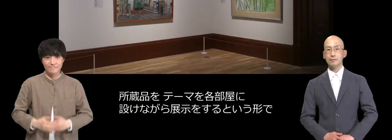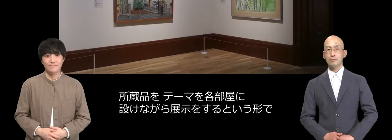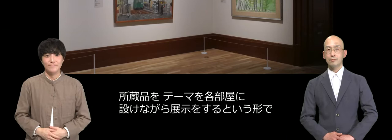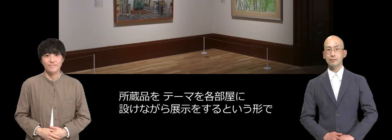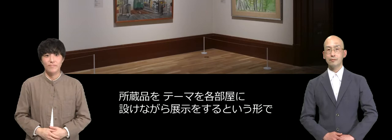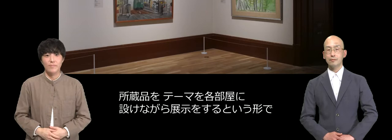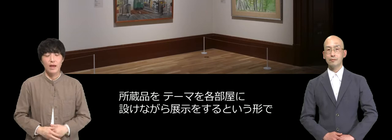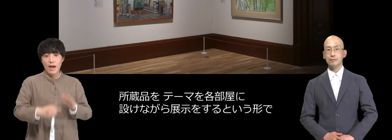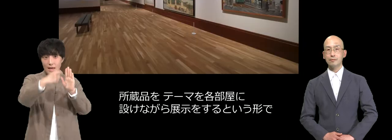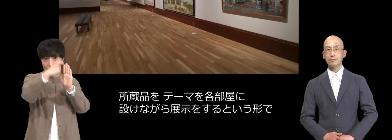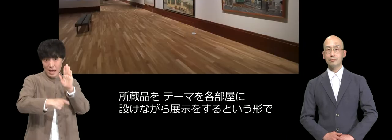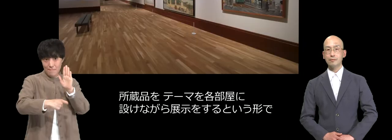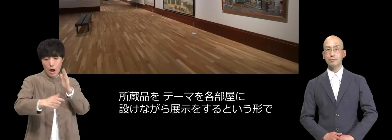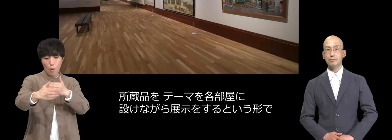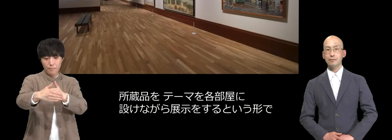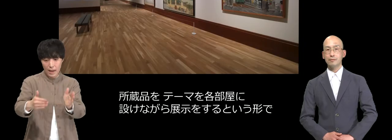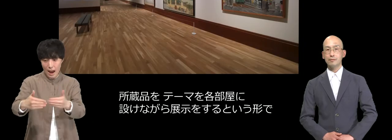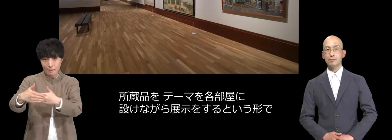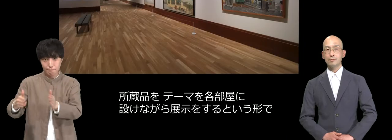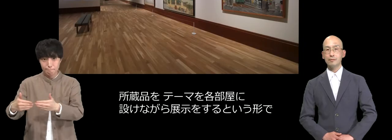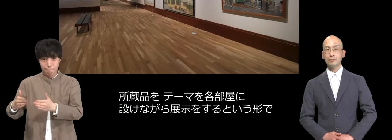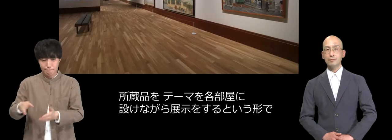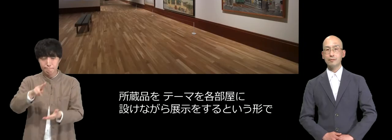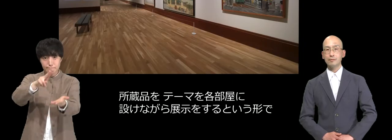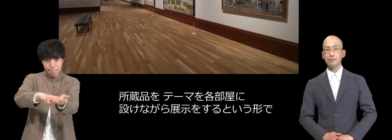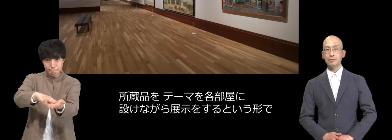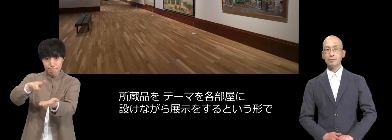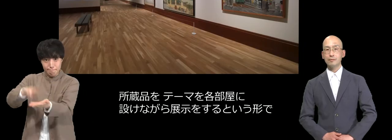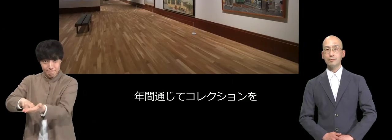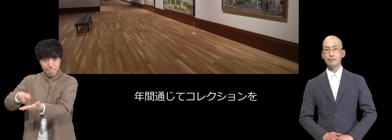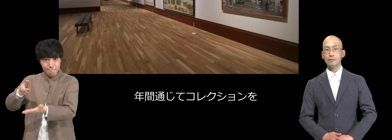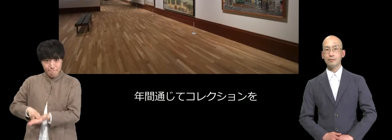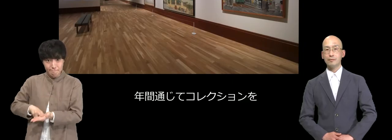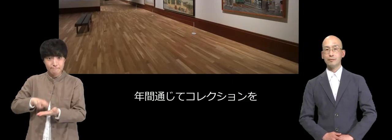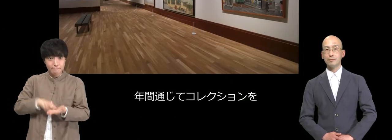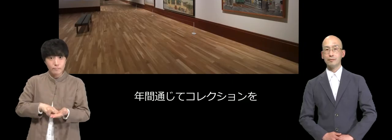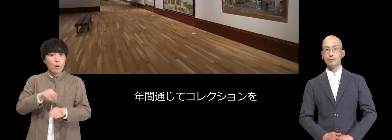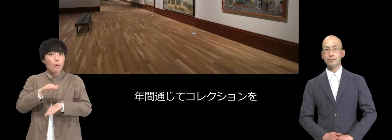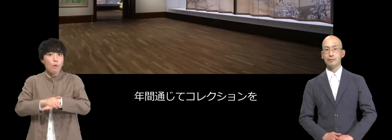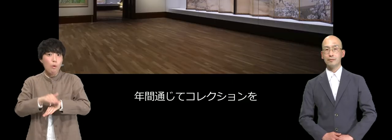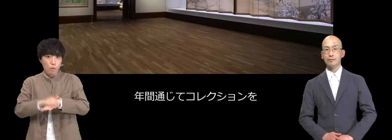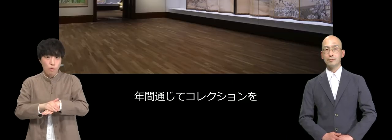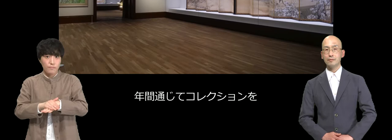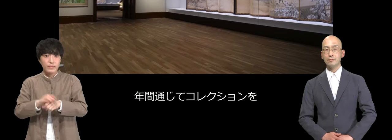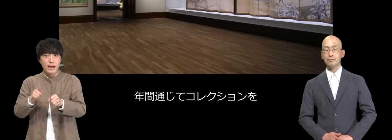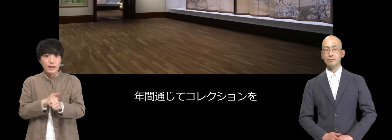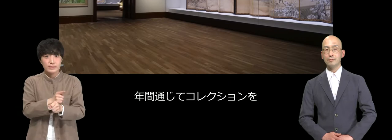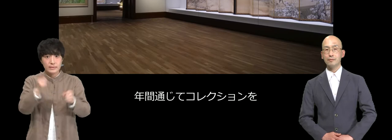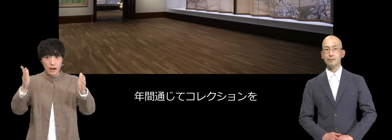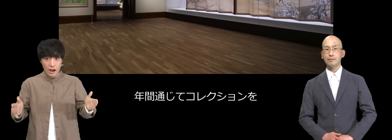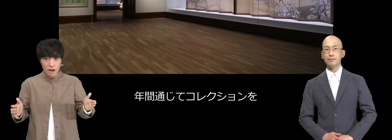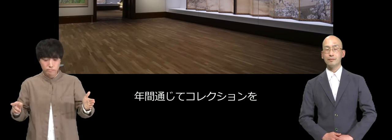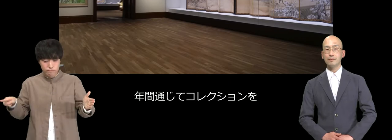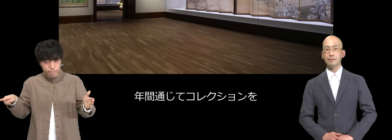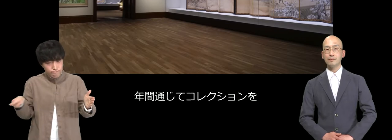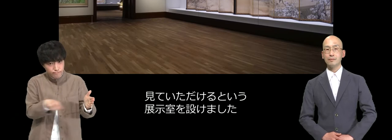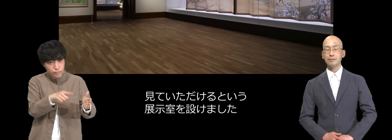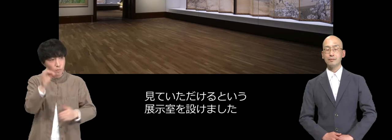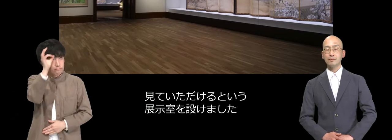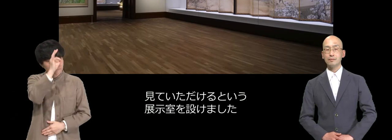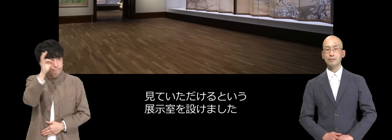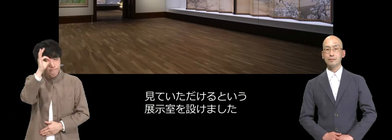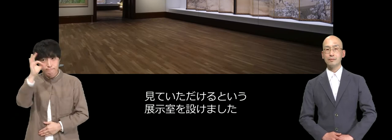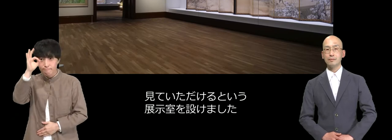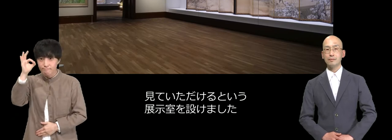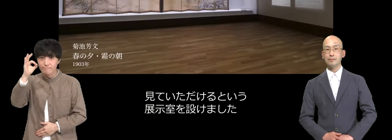各部屋に設けながら展示をするという形で年間通じてコレクションを見ていただけるという風